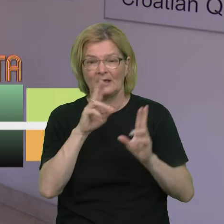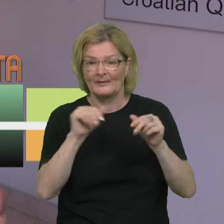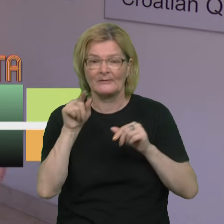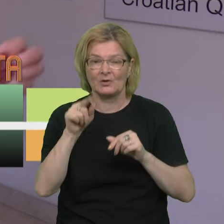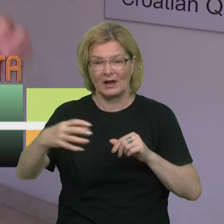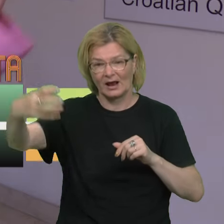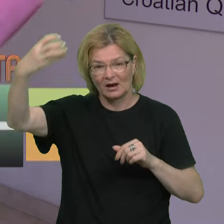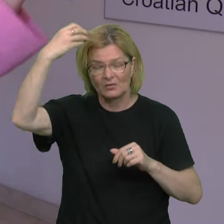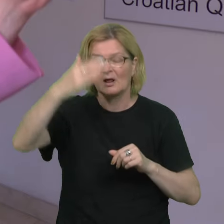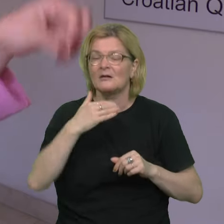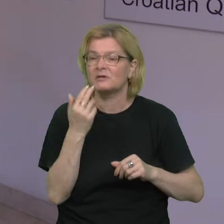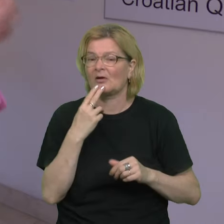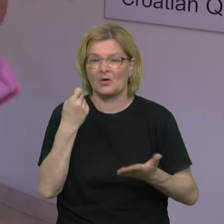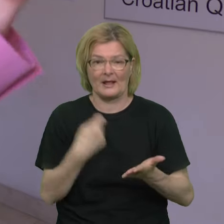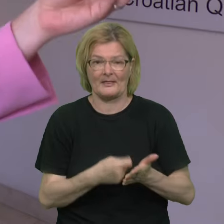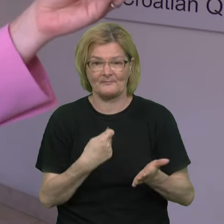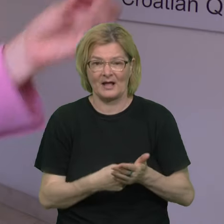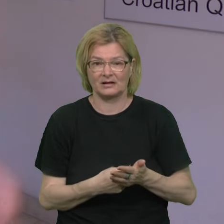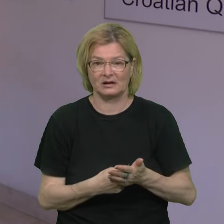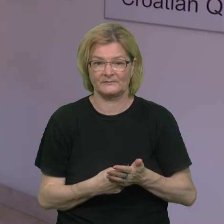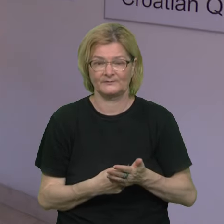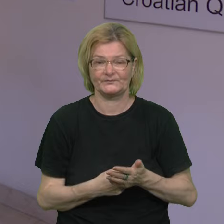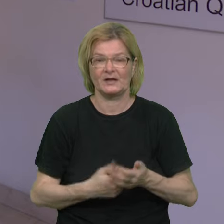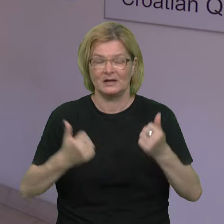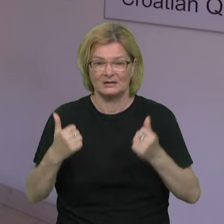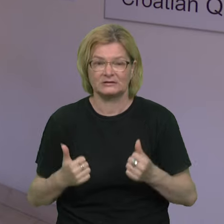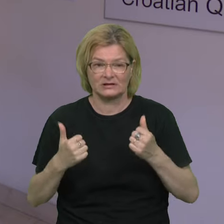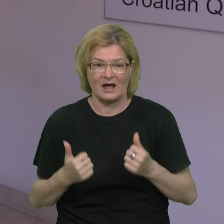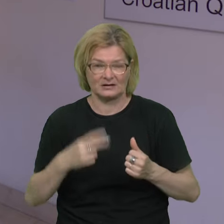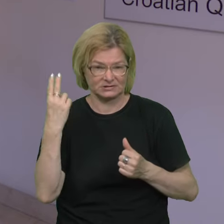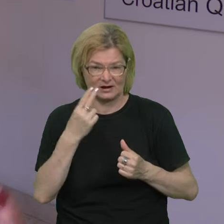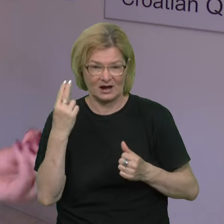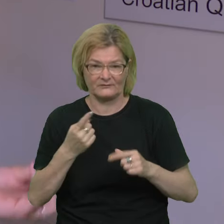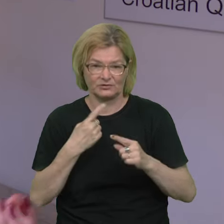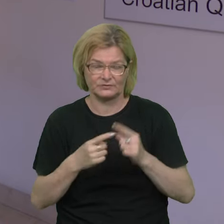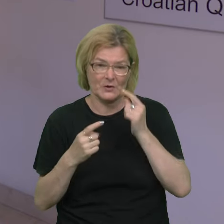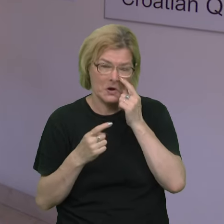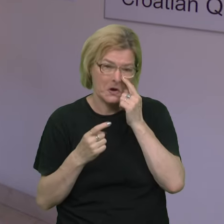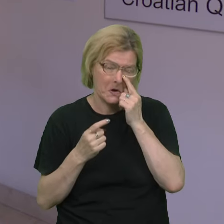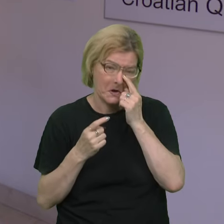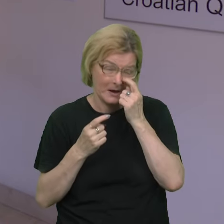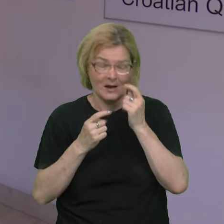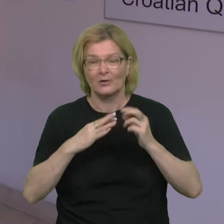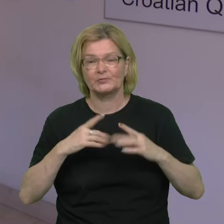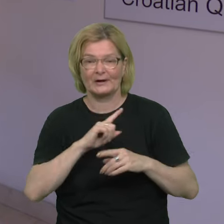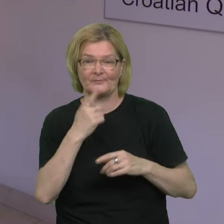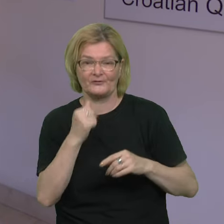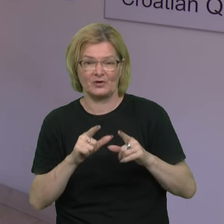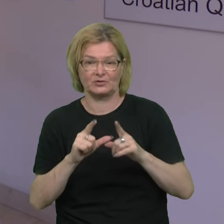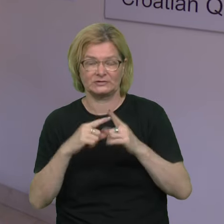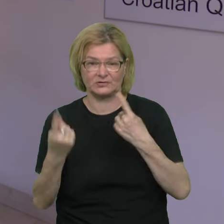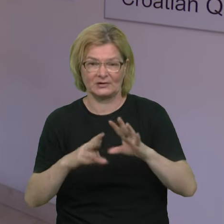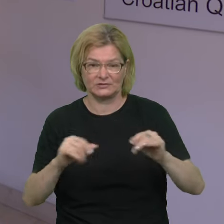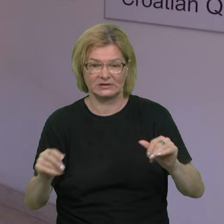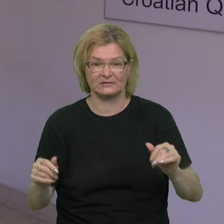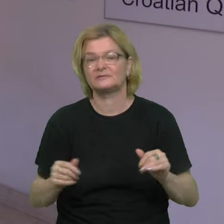poznaju. Naime, ona je kruna bilo koje naplate. Danas, naravno, radi gospodarske nepovoljne